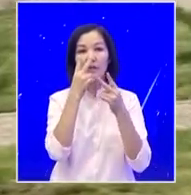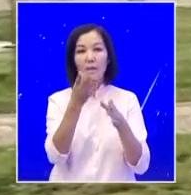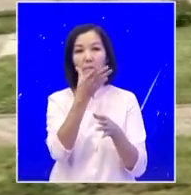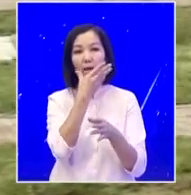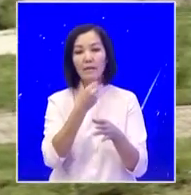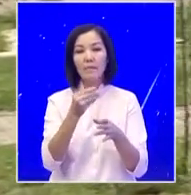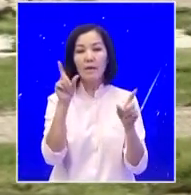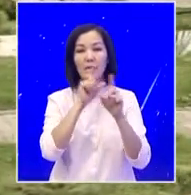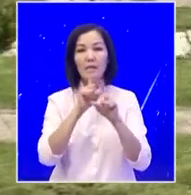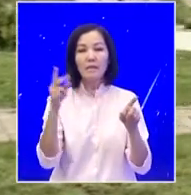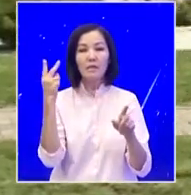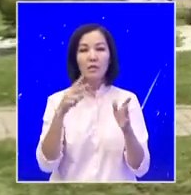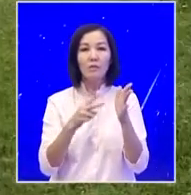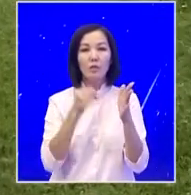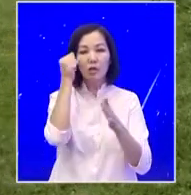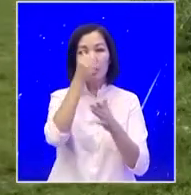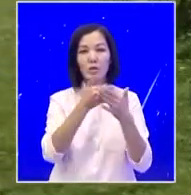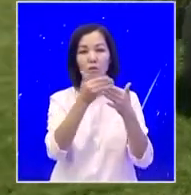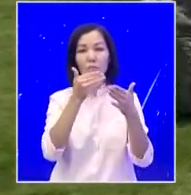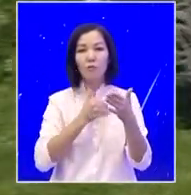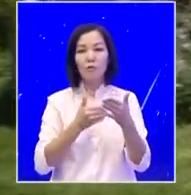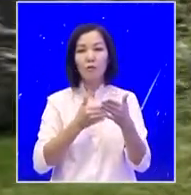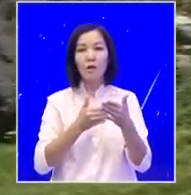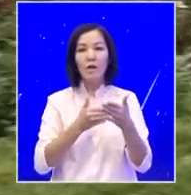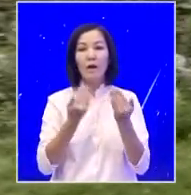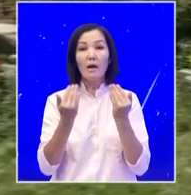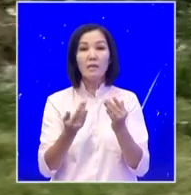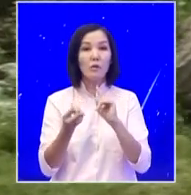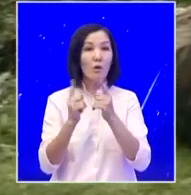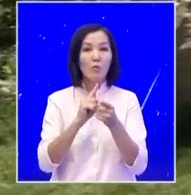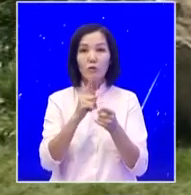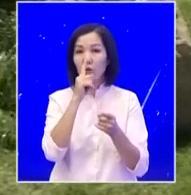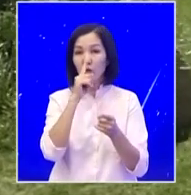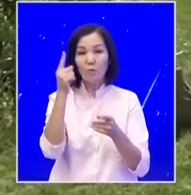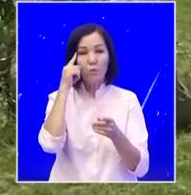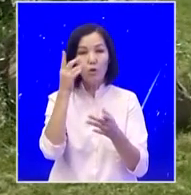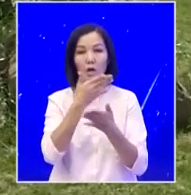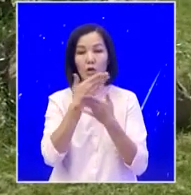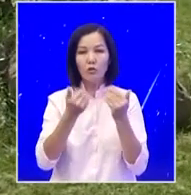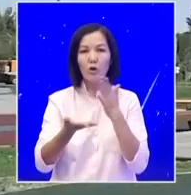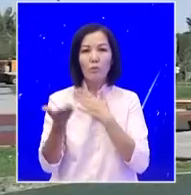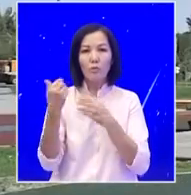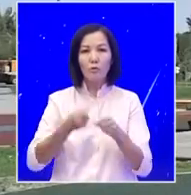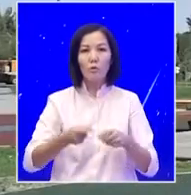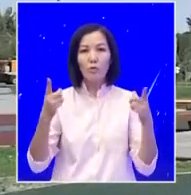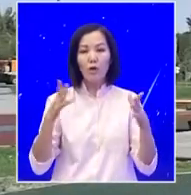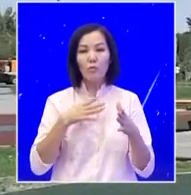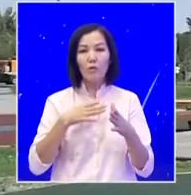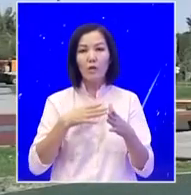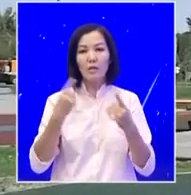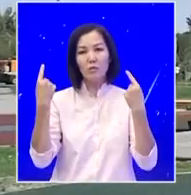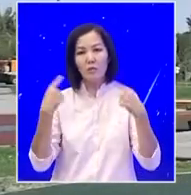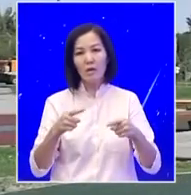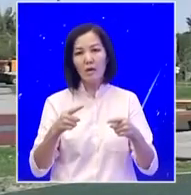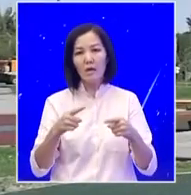Бұл нысанның 27 жыл бұрын дәл осындай кейіпке енетінін ешкім ойламады да. Бұрынғы қонақ үй болған ғимарат тоқыраудан кейін тозығы